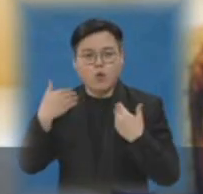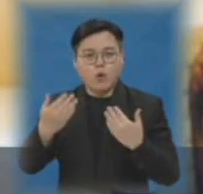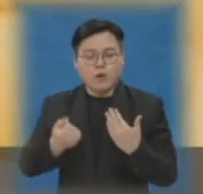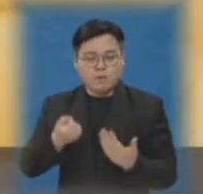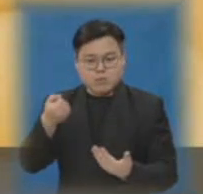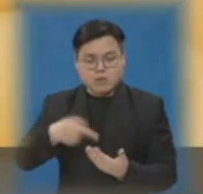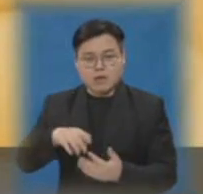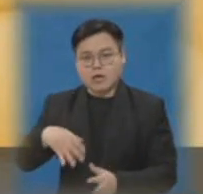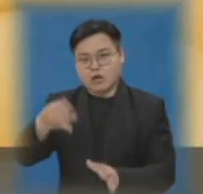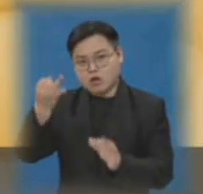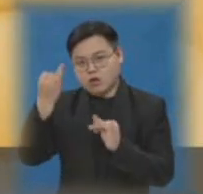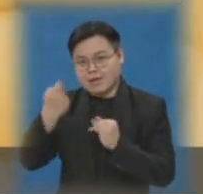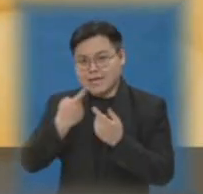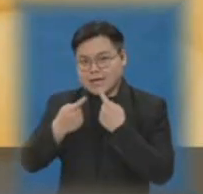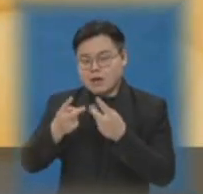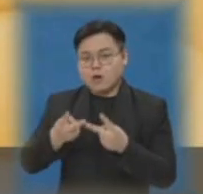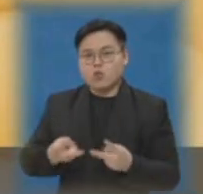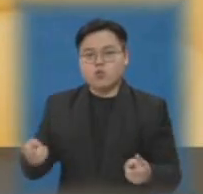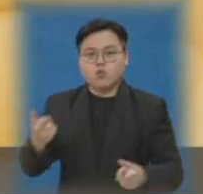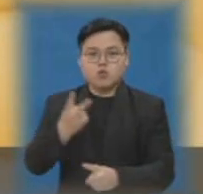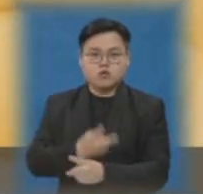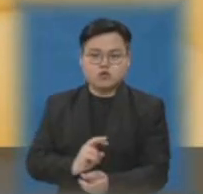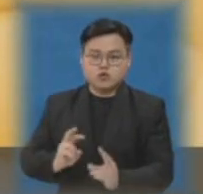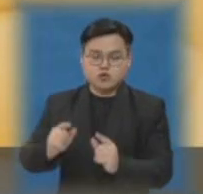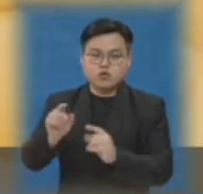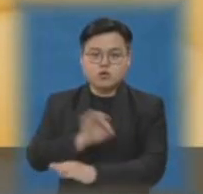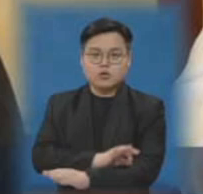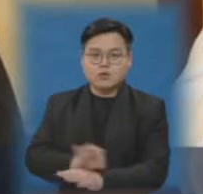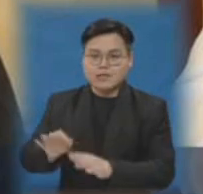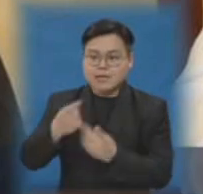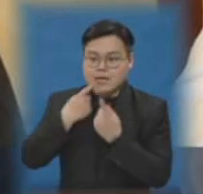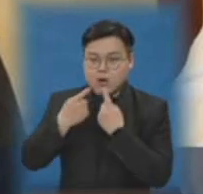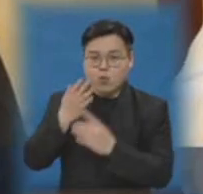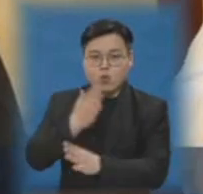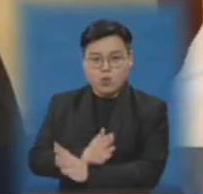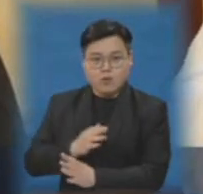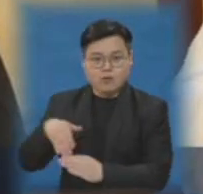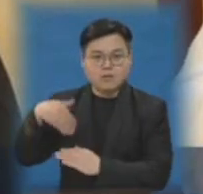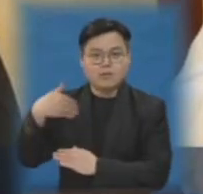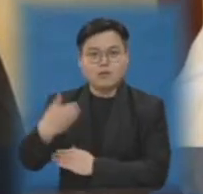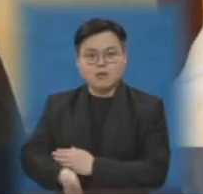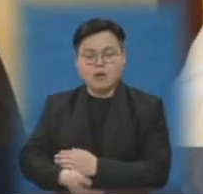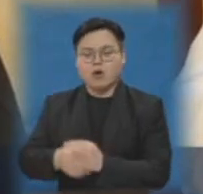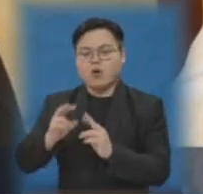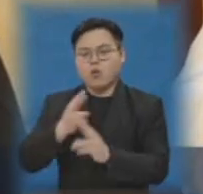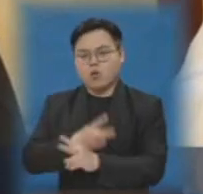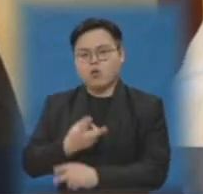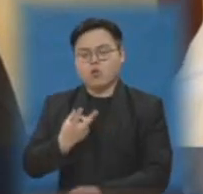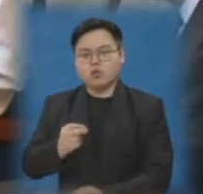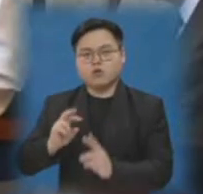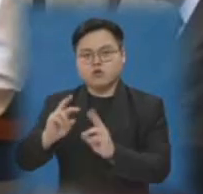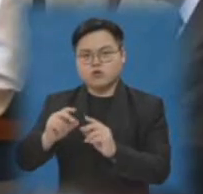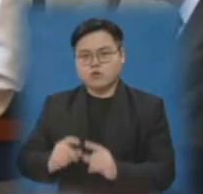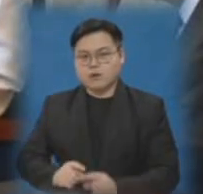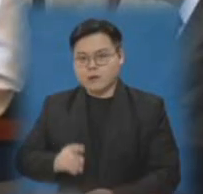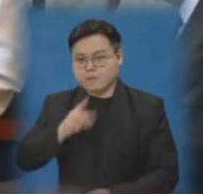7 хоногт тогтоож үндсэн хуульд оруулах өөрчлөлтийн төслийг хилэлцэд дуусны дараа холбогдох хууль тогтоомжид өөрчлөлт оруулахар төлөвлөжээ.